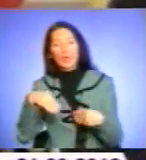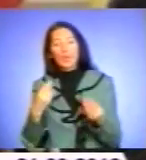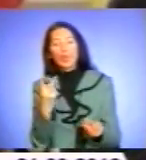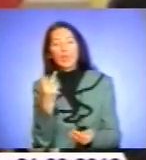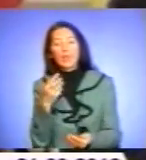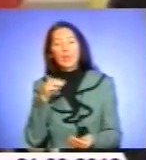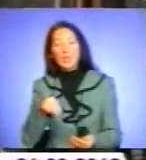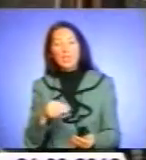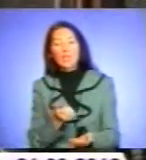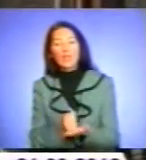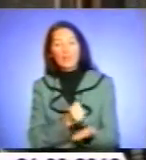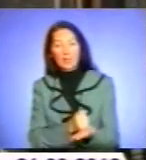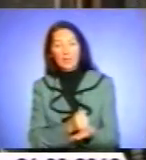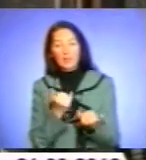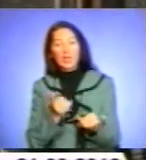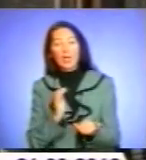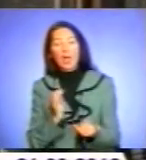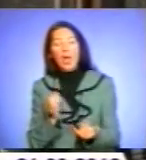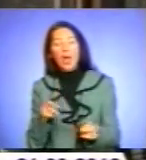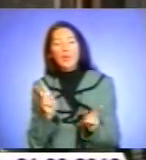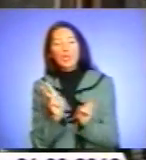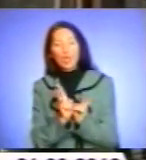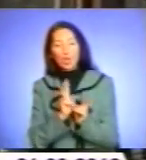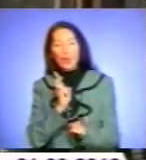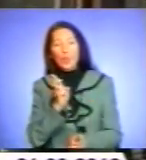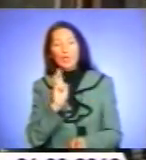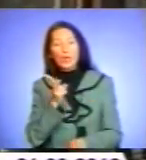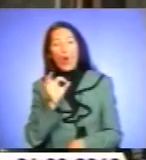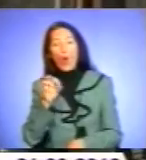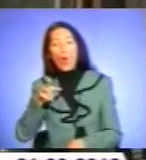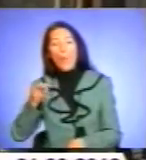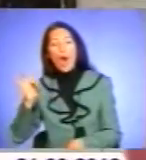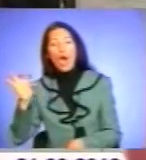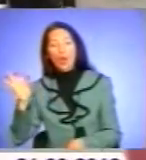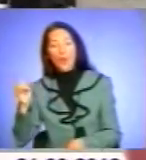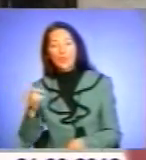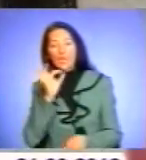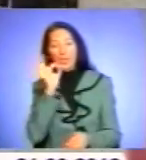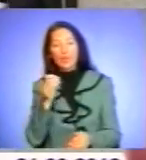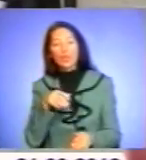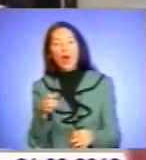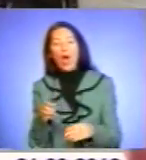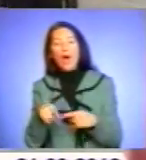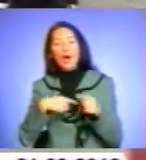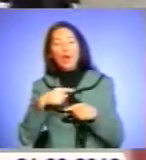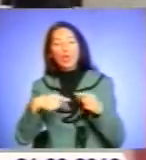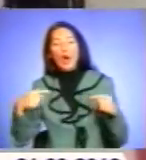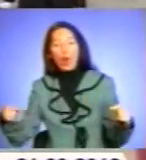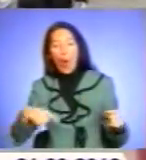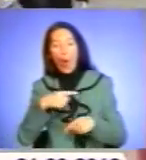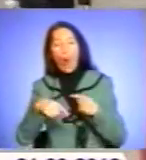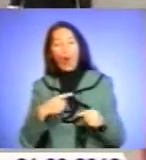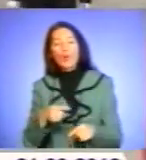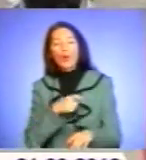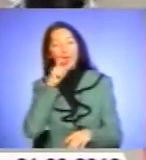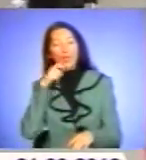буде ще більше. Також під час зустрічі Броніслав Комаровський відзначив той факт, що товарообіг між Україною і Польщею за останні півроку збільшився